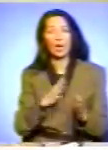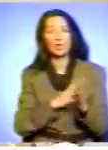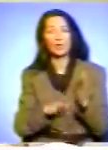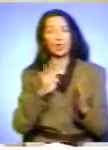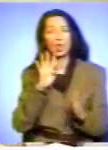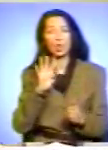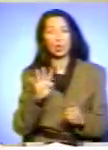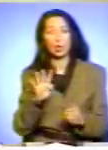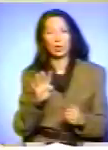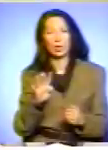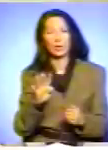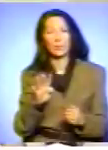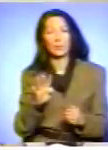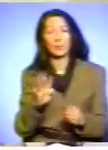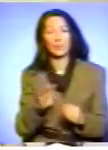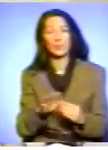94,